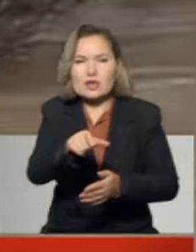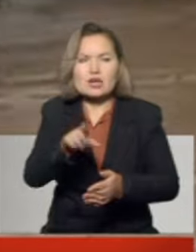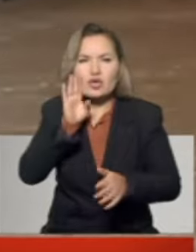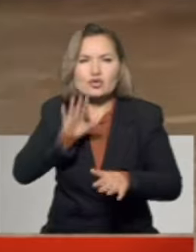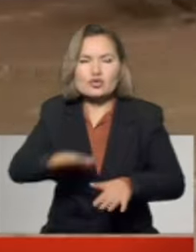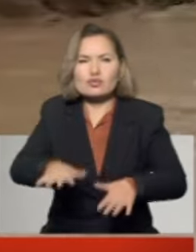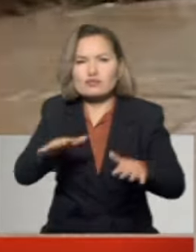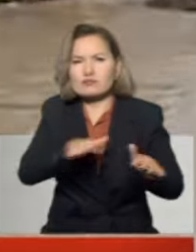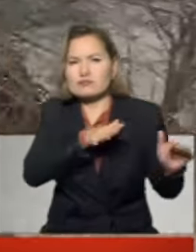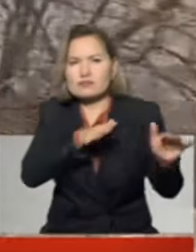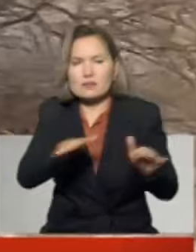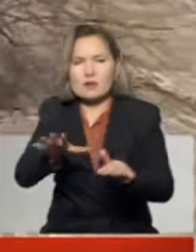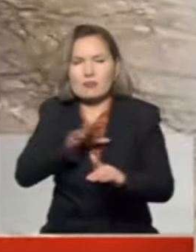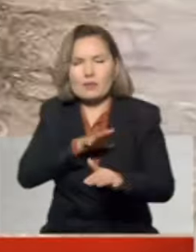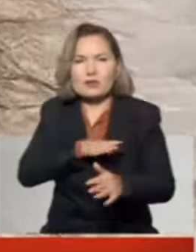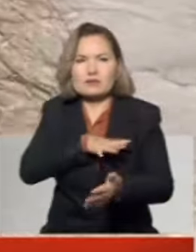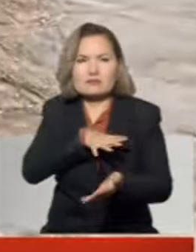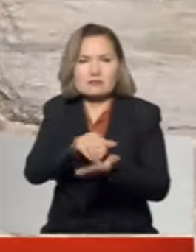Үлкен су кеп жатыр.